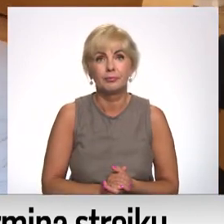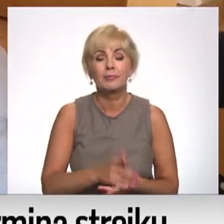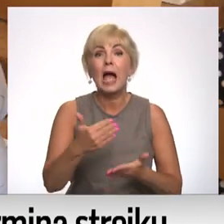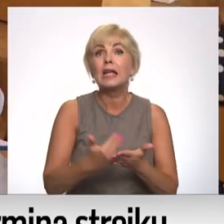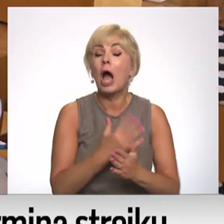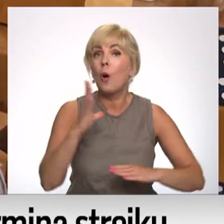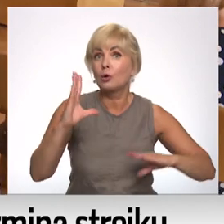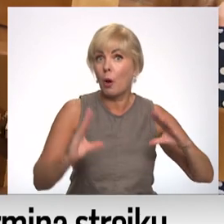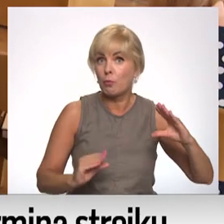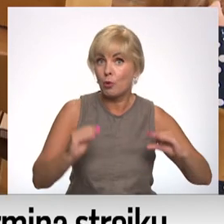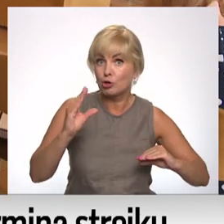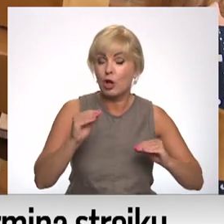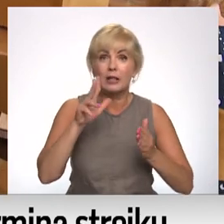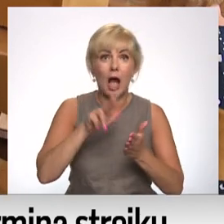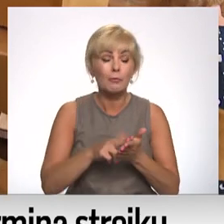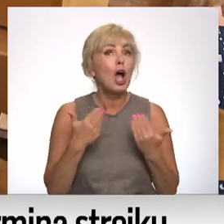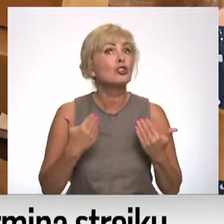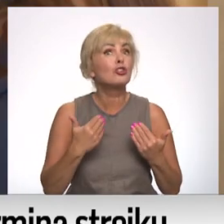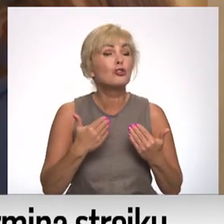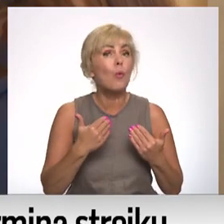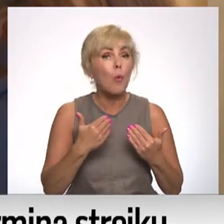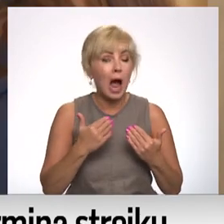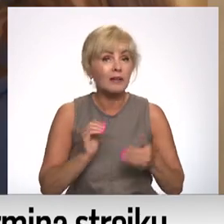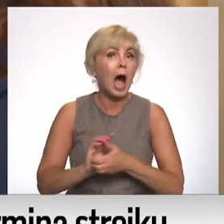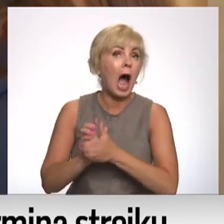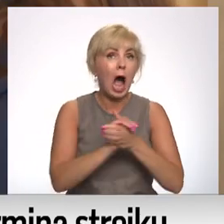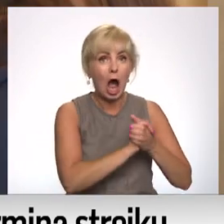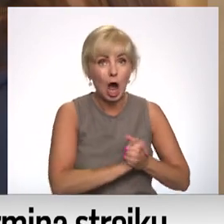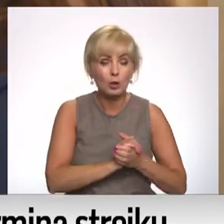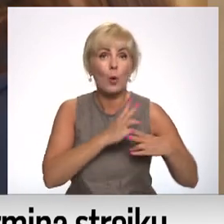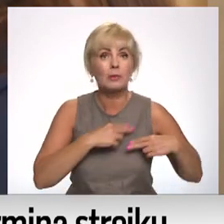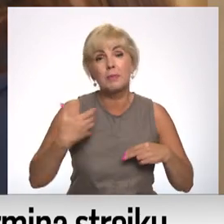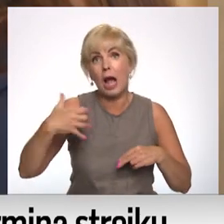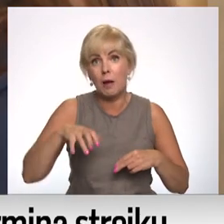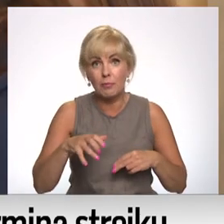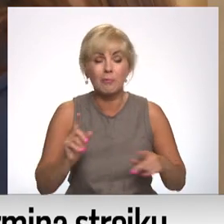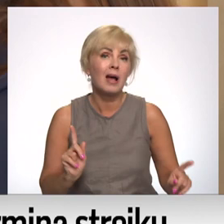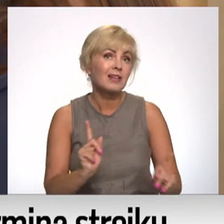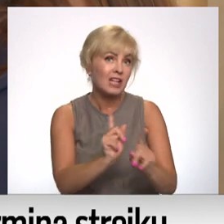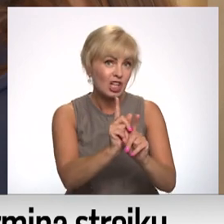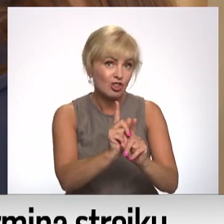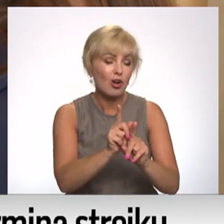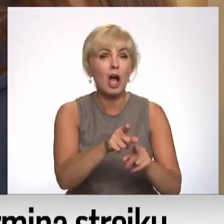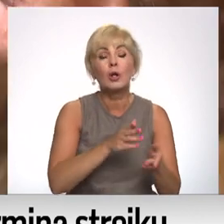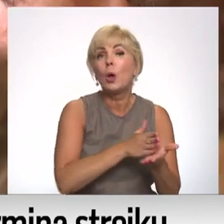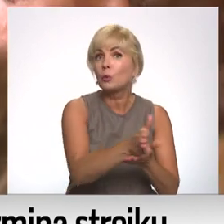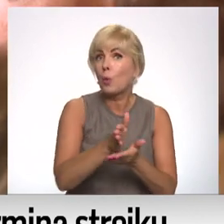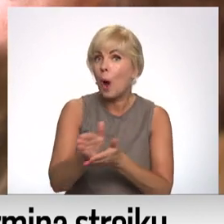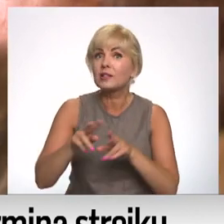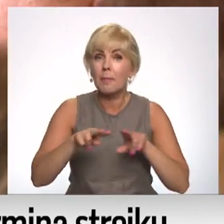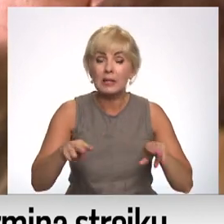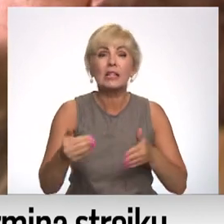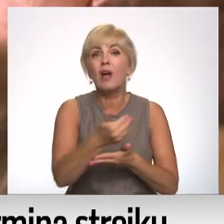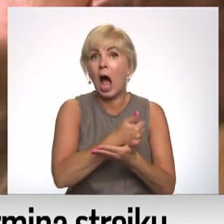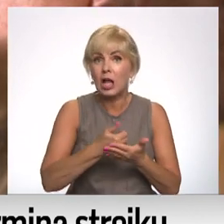budžetu apstiprināt. Šodien arotbiedrības padome sanāca uz kārtējo tikšanos ar nozares ministri un